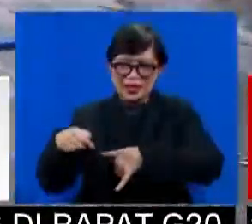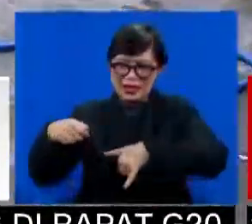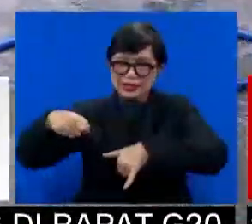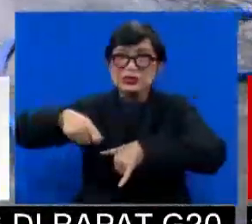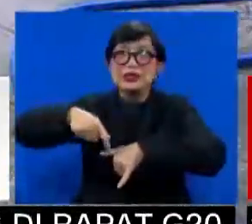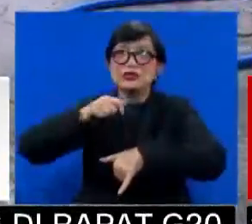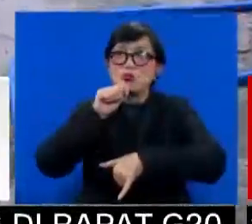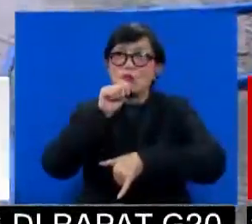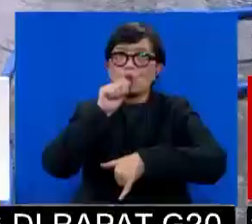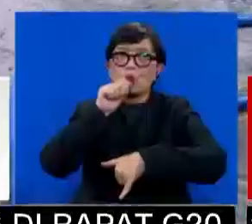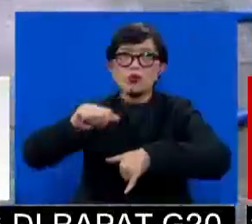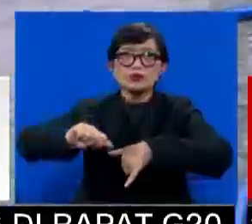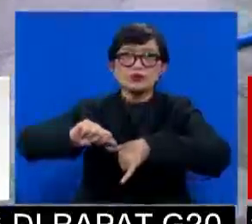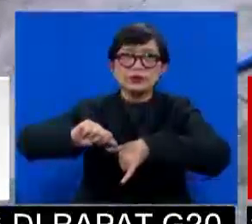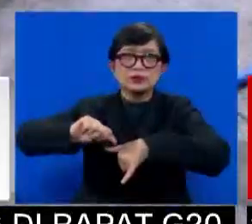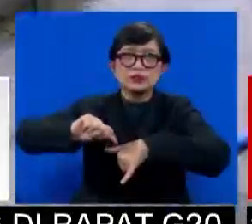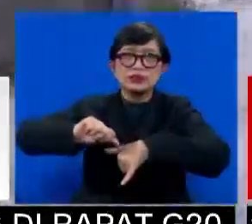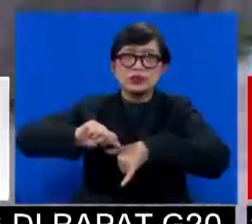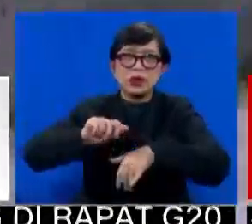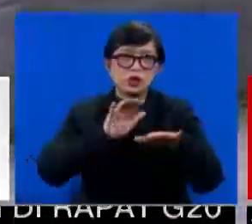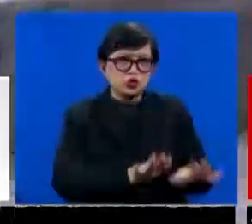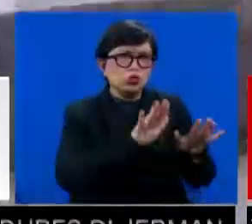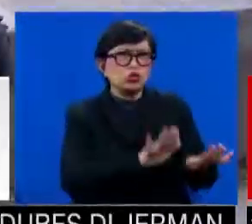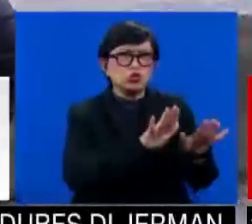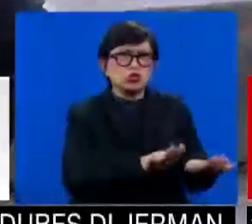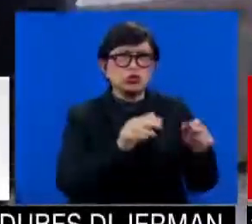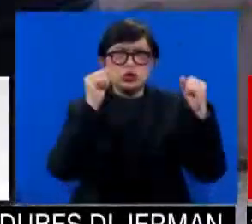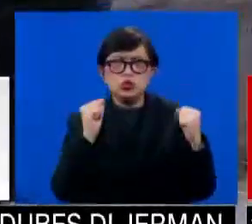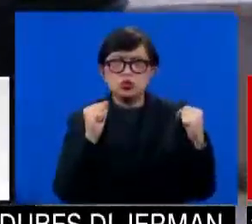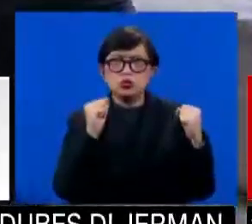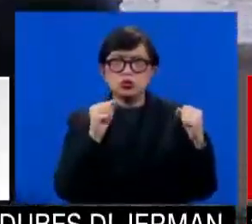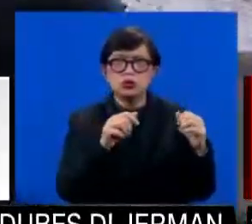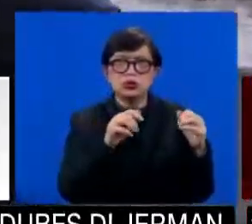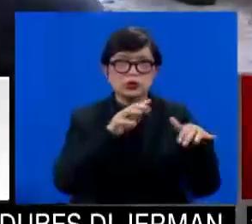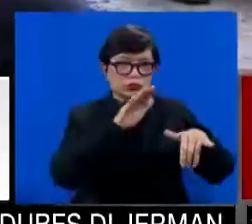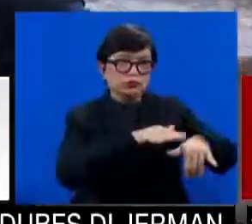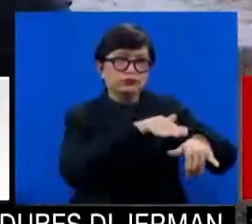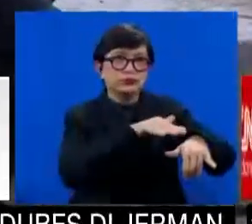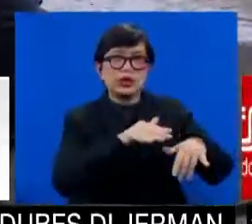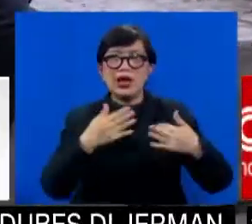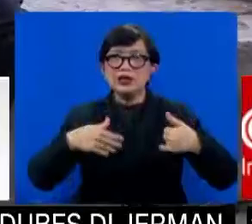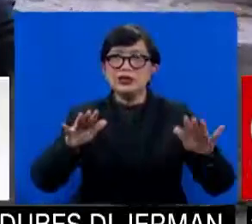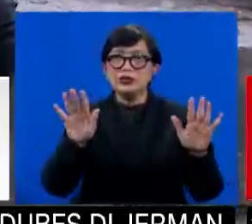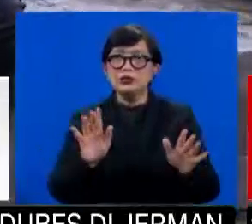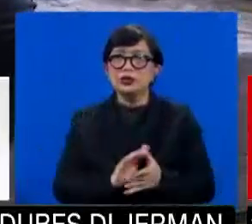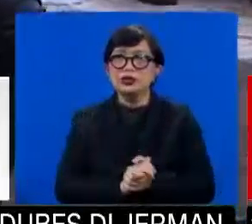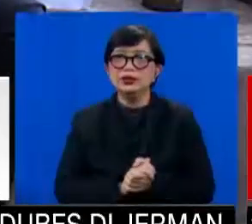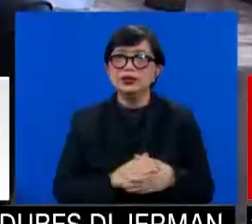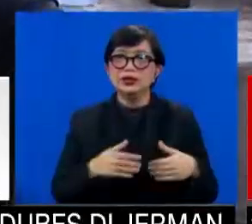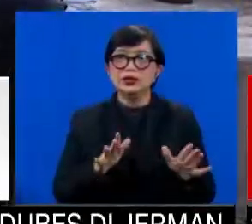diam. Dah, diam, diam. Duduk, duduk, duduk, tenang, duduk. Duduk dulu, duduk. Dah, nih, nyusu, nyusu.